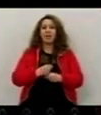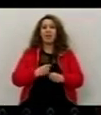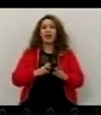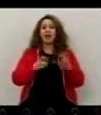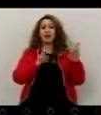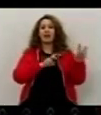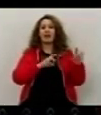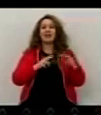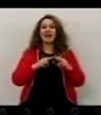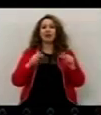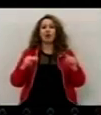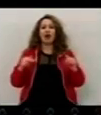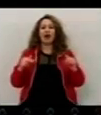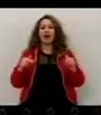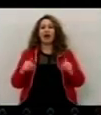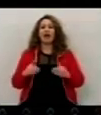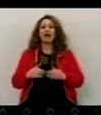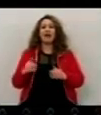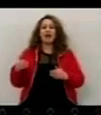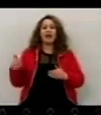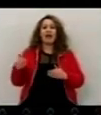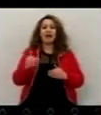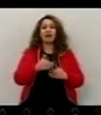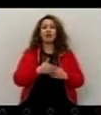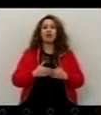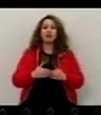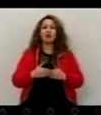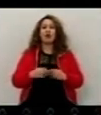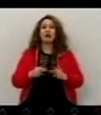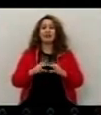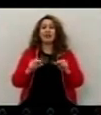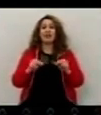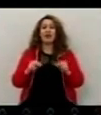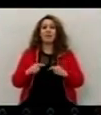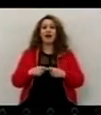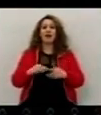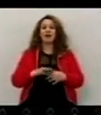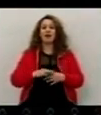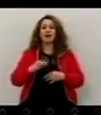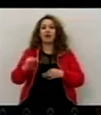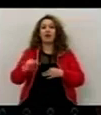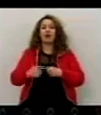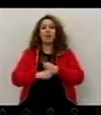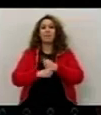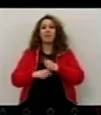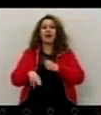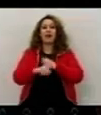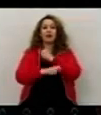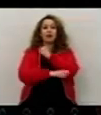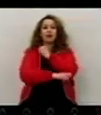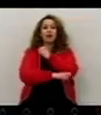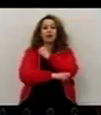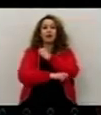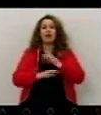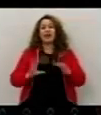للموارد الطبيعية المحددة على مستوى هذه المناطق، اتخاذ إجراءات وتكييفها مع الظروف الخاصة بكل فضاء ومنطقة. تلكم